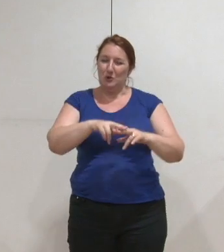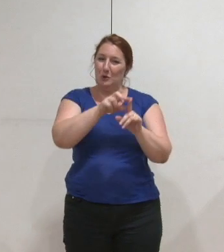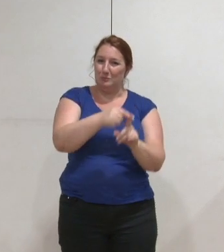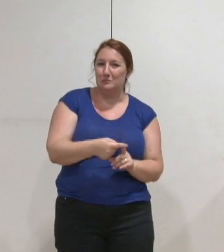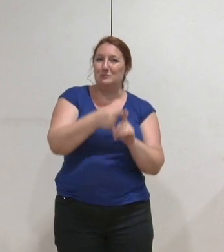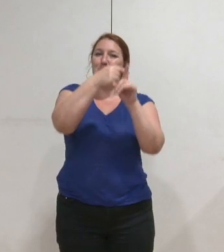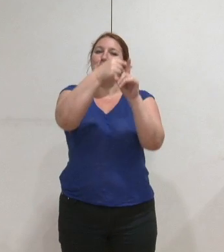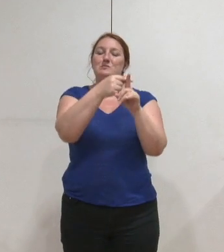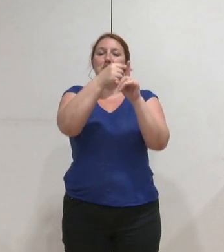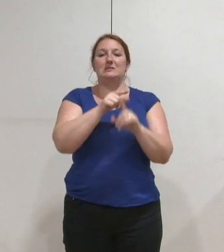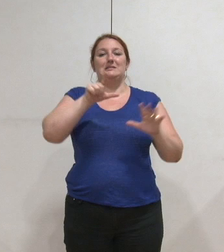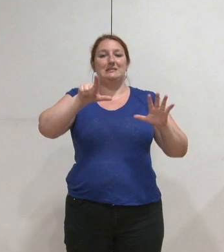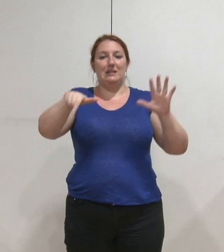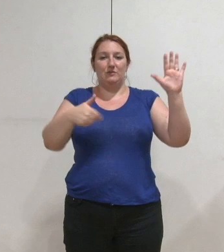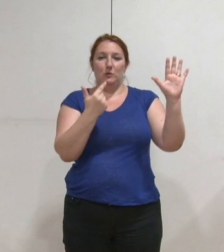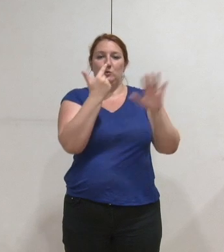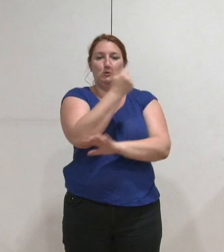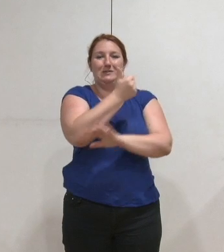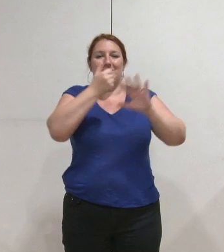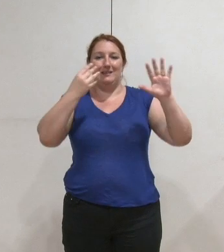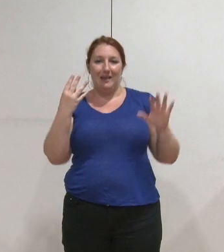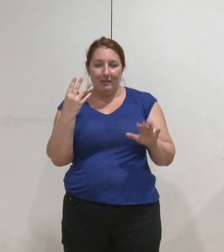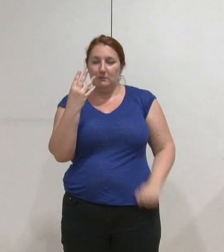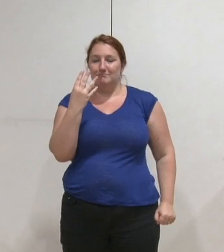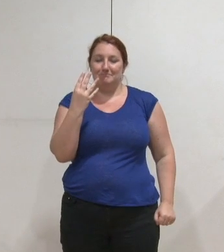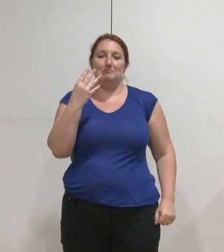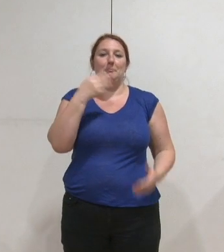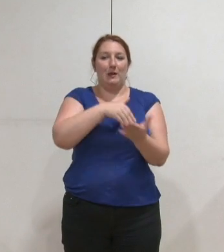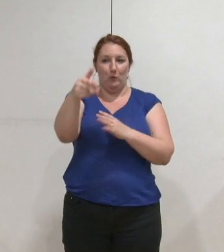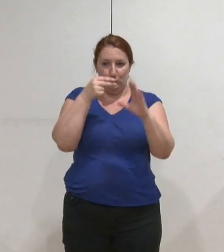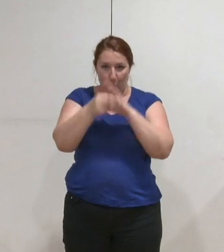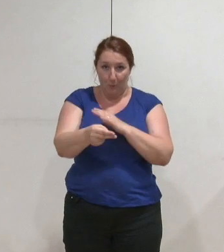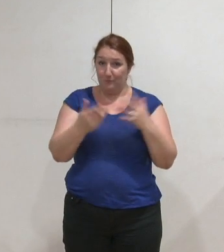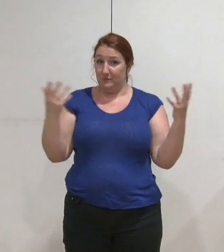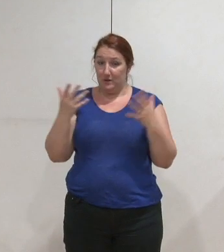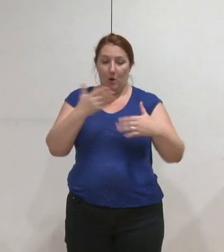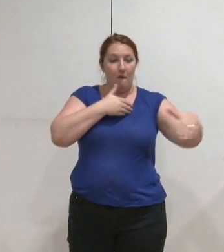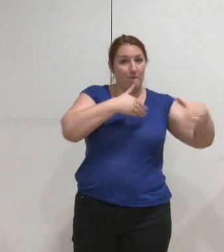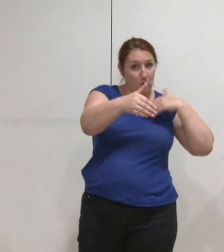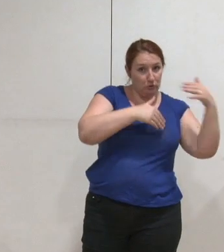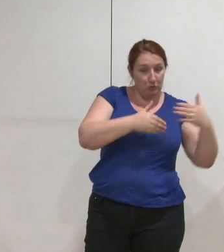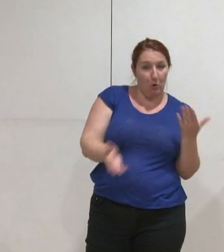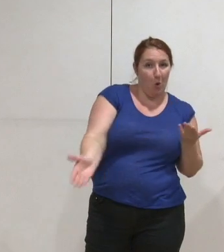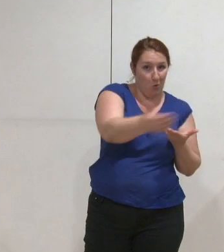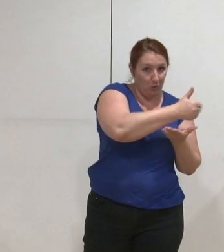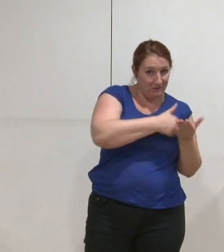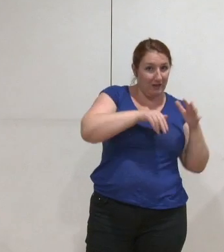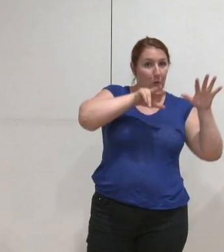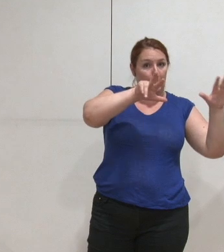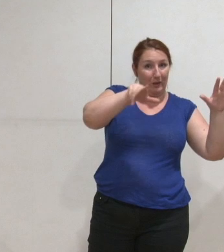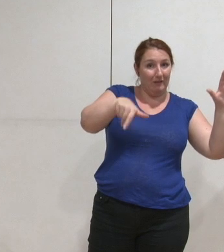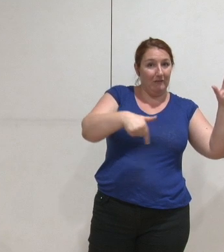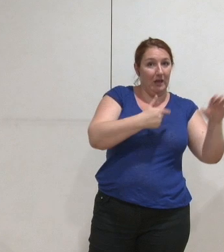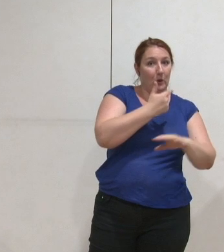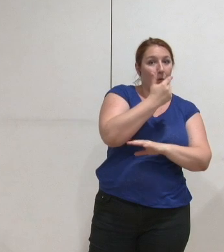de 7,64 millions d'euros en fait c'est la contraction entre les recettes de fonctionnement pour 8